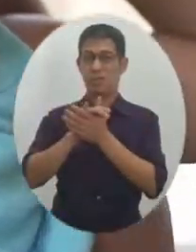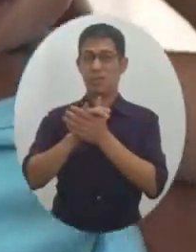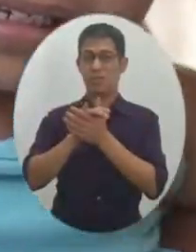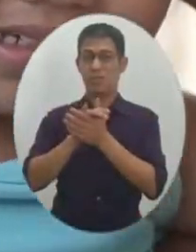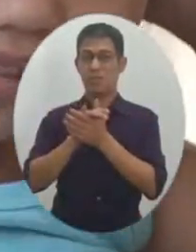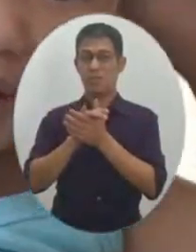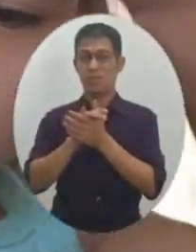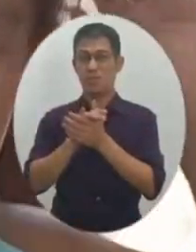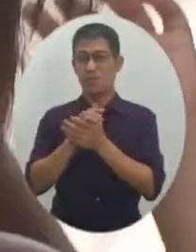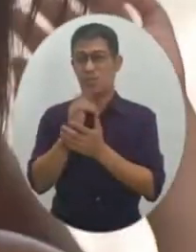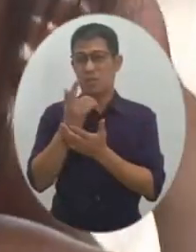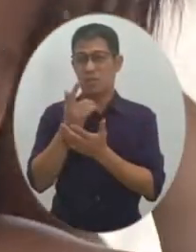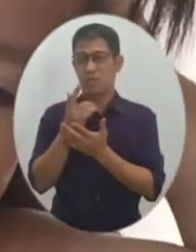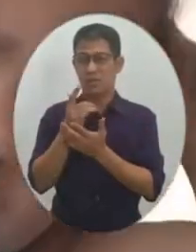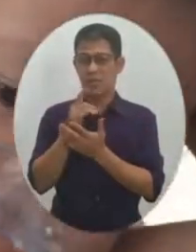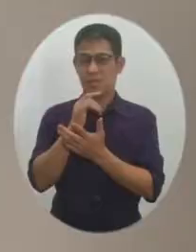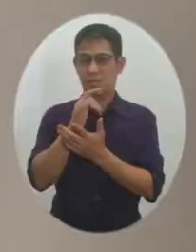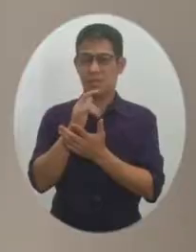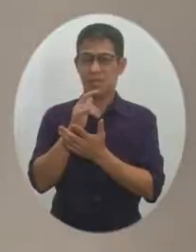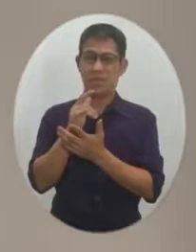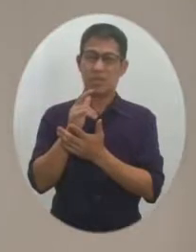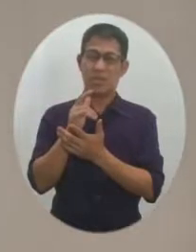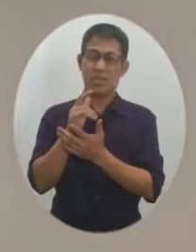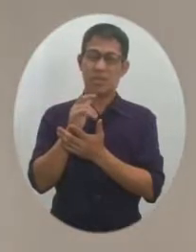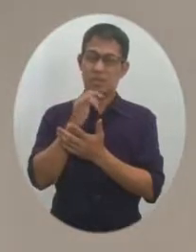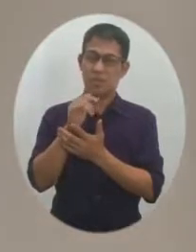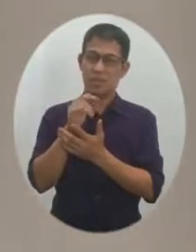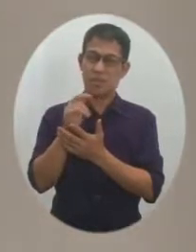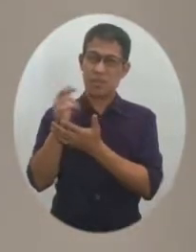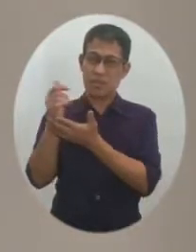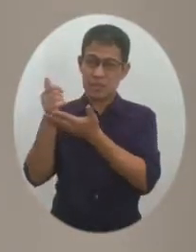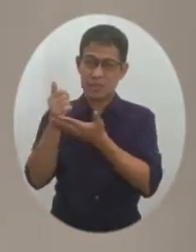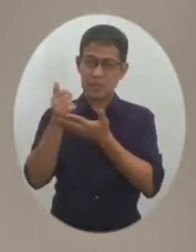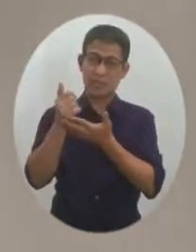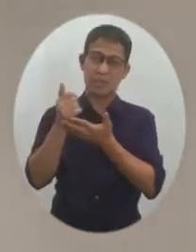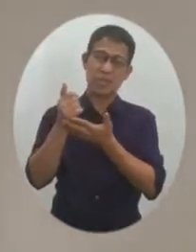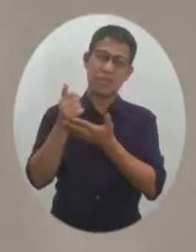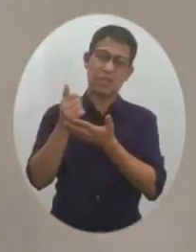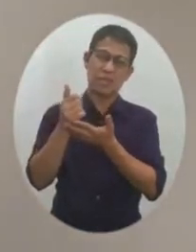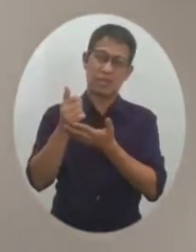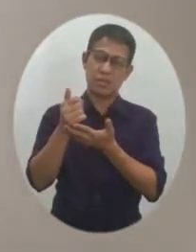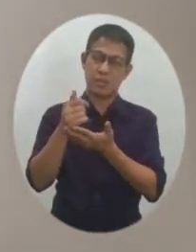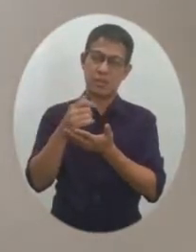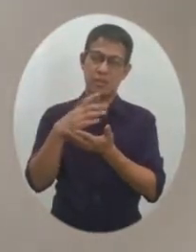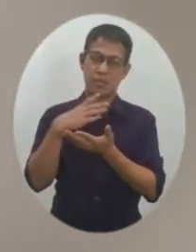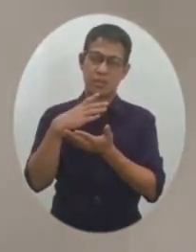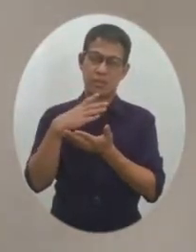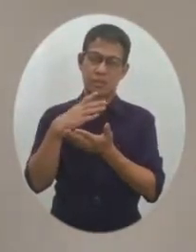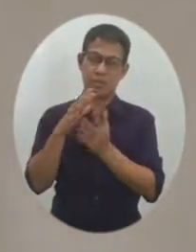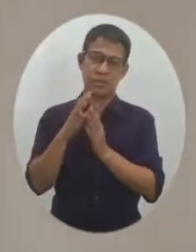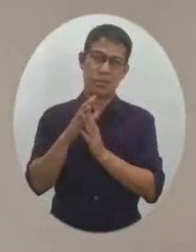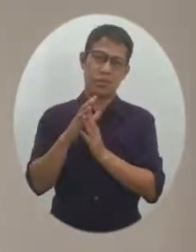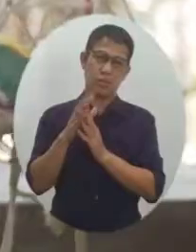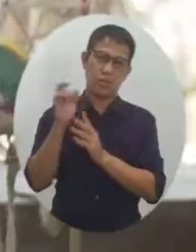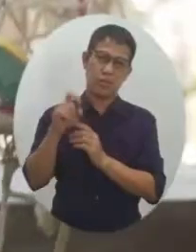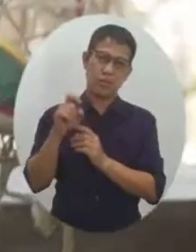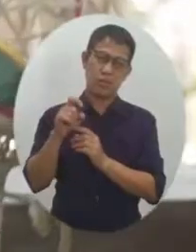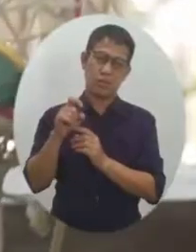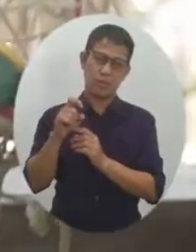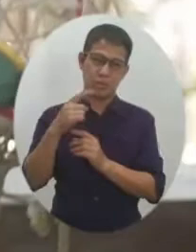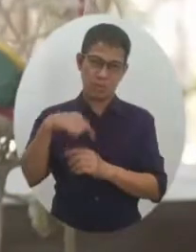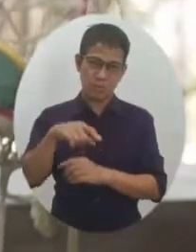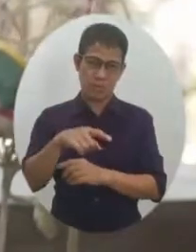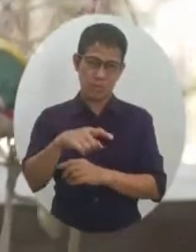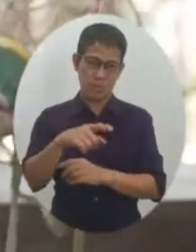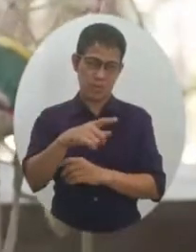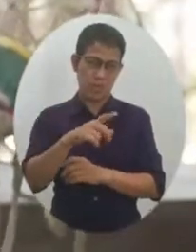po, siyempre, hindi naman po namin din inaasahan yung aasa na, mahirap din yun po, hintayin na lang natin yung tulong na dadating sa atin, di mahirap din